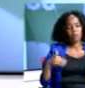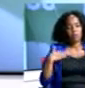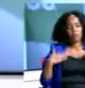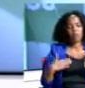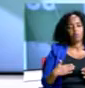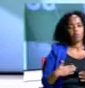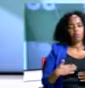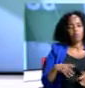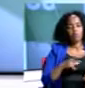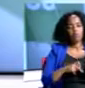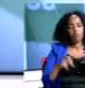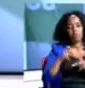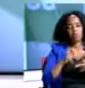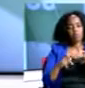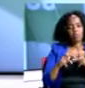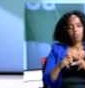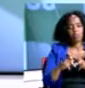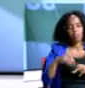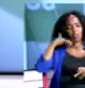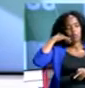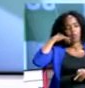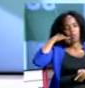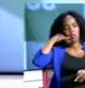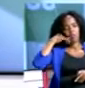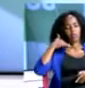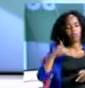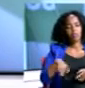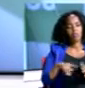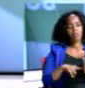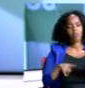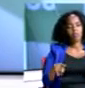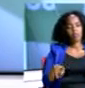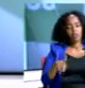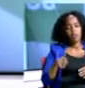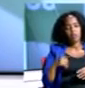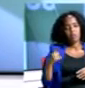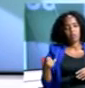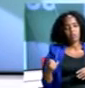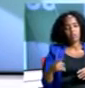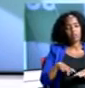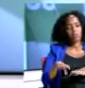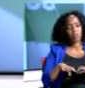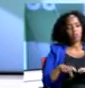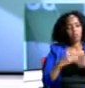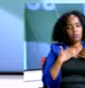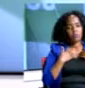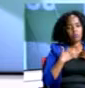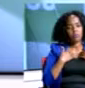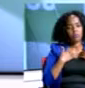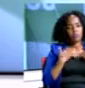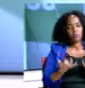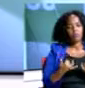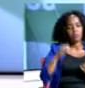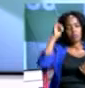motumma sadar kan jiru bilbil dabalate besisani awasi wakasi gochu dande nam kan faan